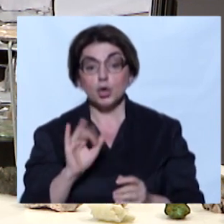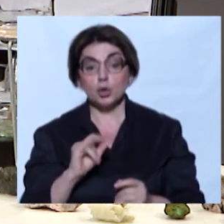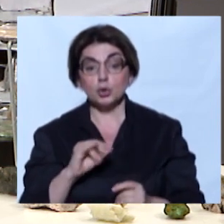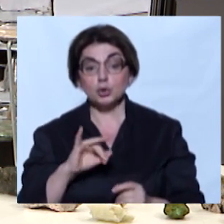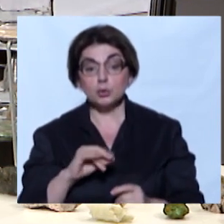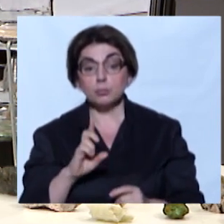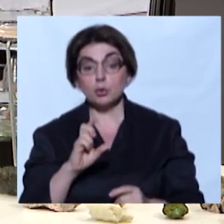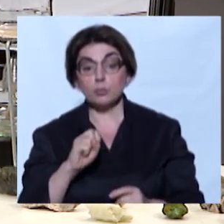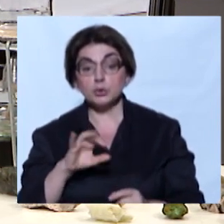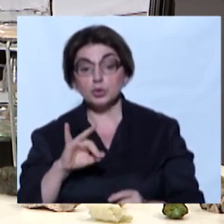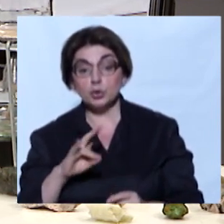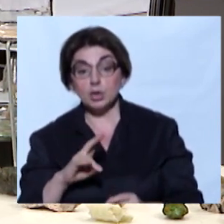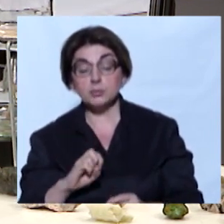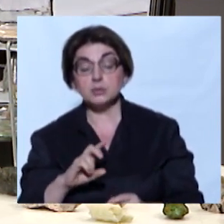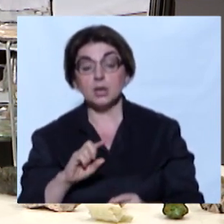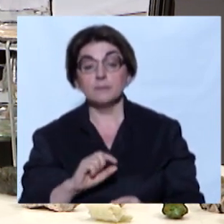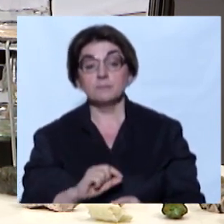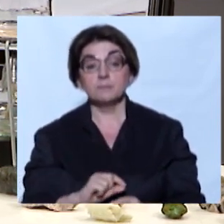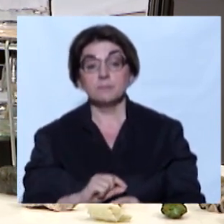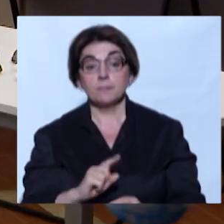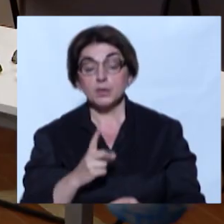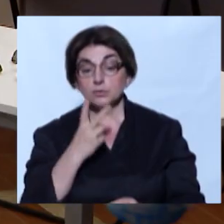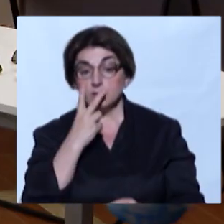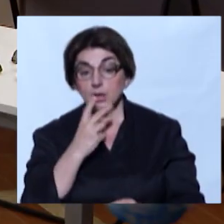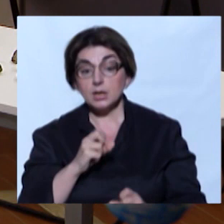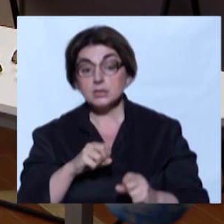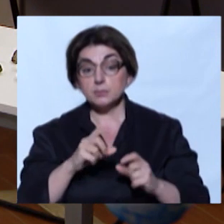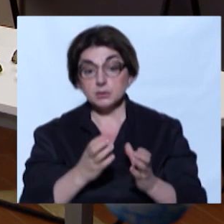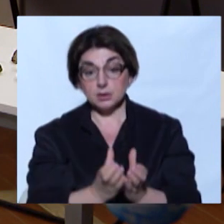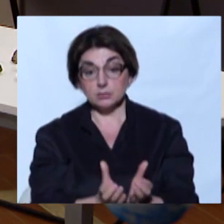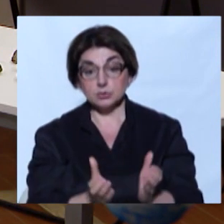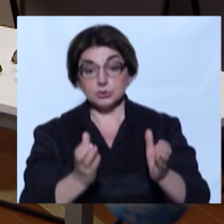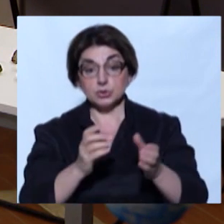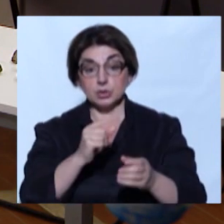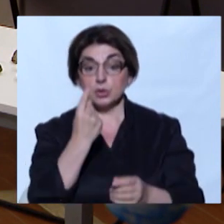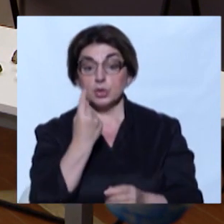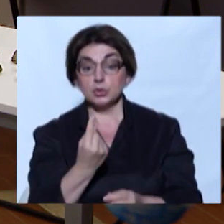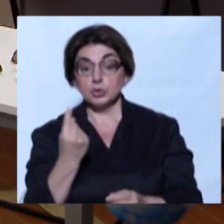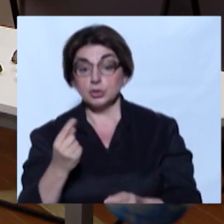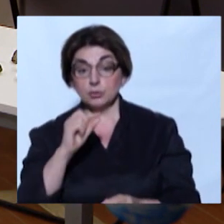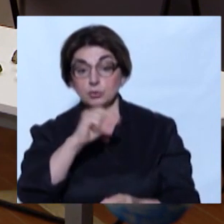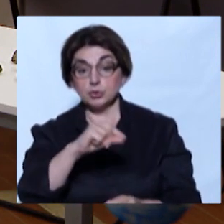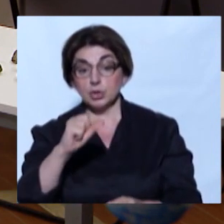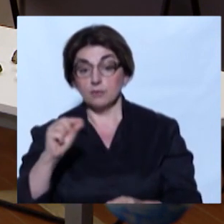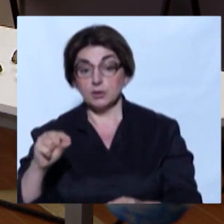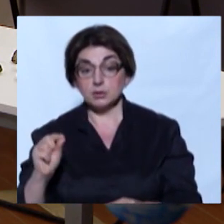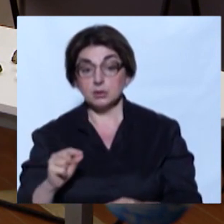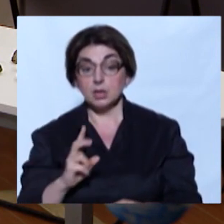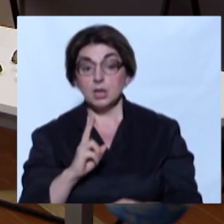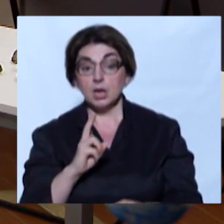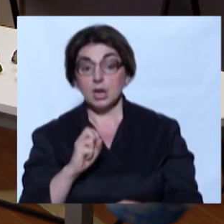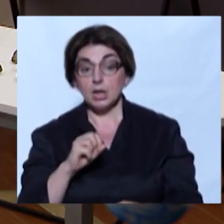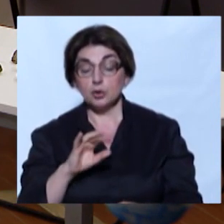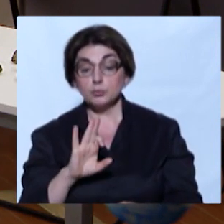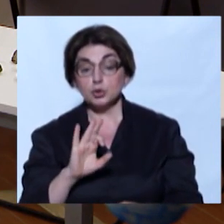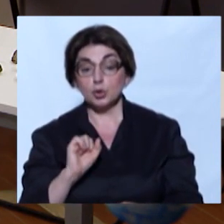ქლორიდიონების, ბრომიდიონების და იოდიონების აღმოსაჩენად. ჩვენ ახლა სინჯარაში მოვათავსოთ სათითაო თითოეული მათგანი. მოდით დავიწყოთ კალიუმის